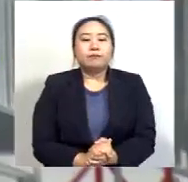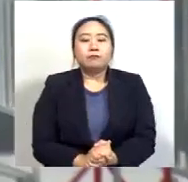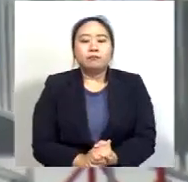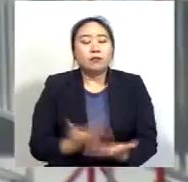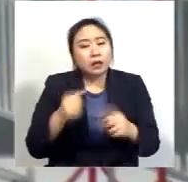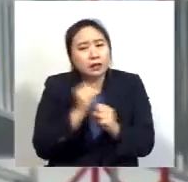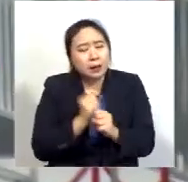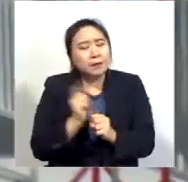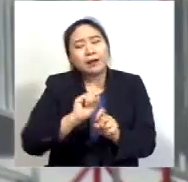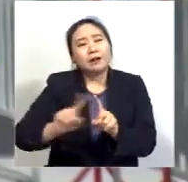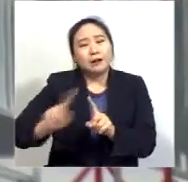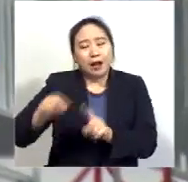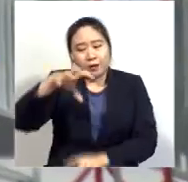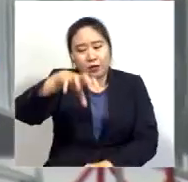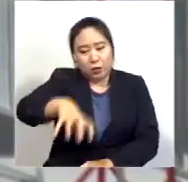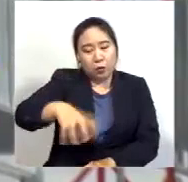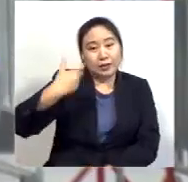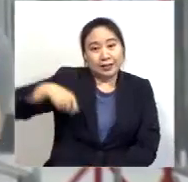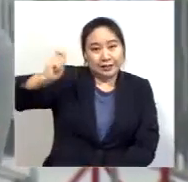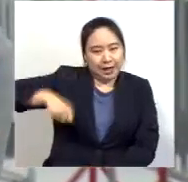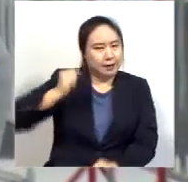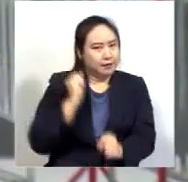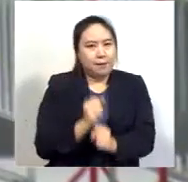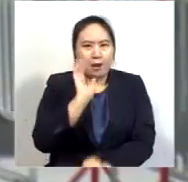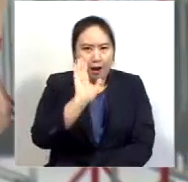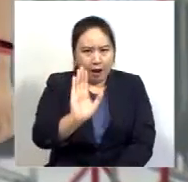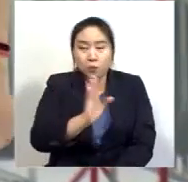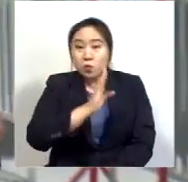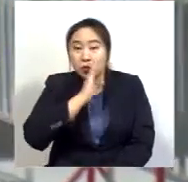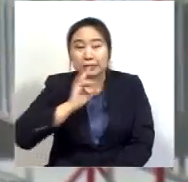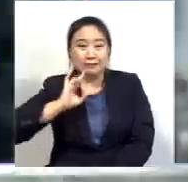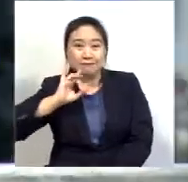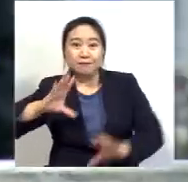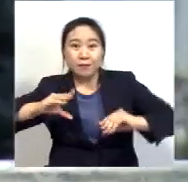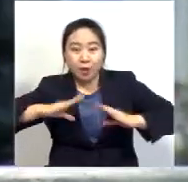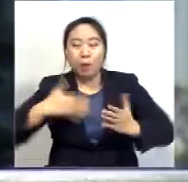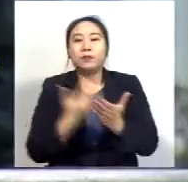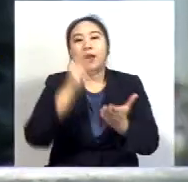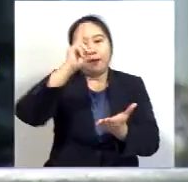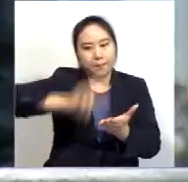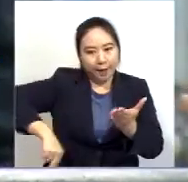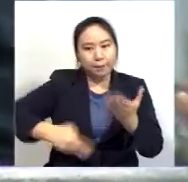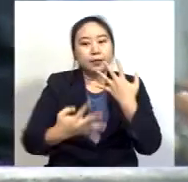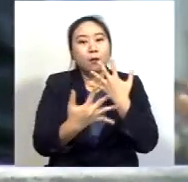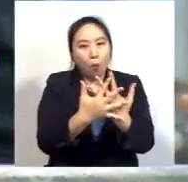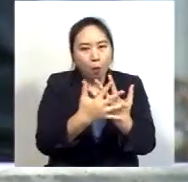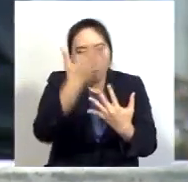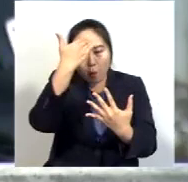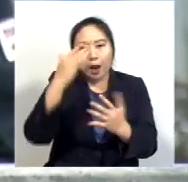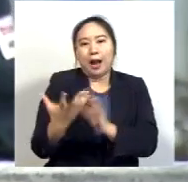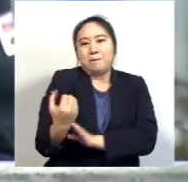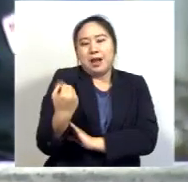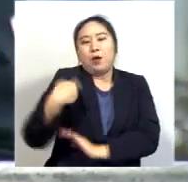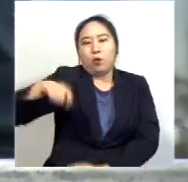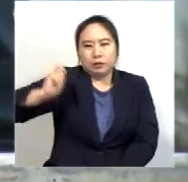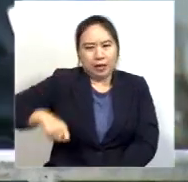างอื่นในทำนองเดียวกันในเขตที่ทำการศาลหากฝ่าฝืนเนี่ยก็จะมีทั้งโทษปรับและก็จำคุกนะครับเนื่องจากเป็นการละเมิดอำนาจศ